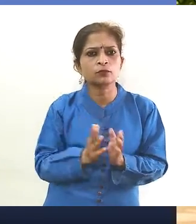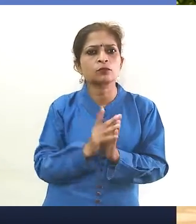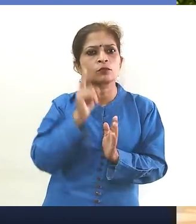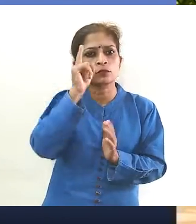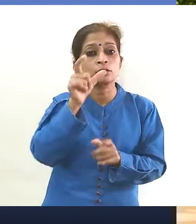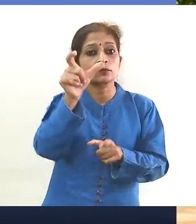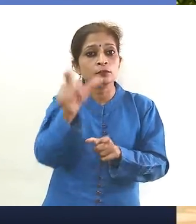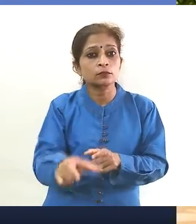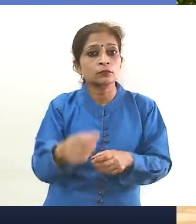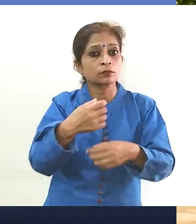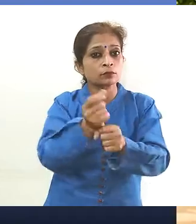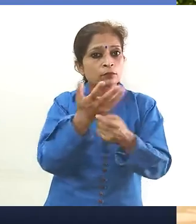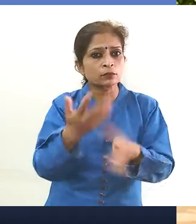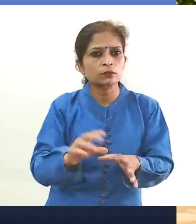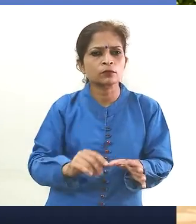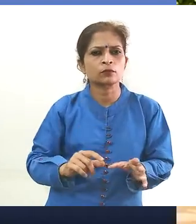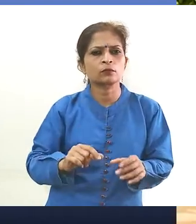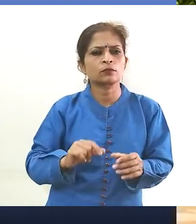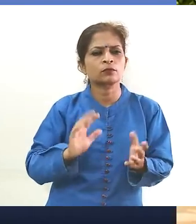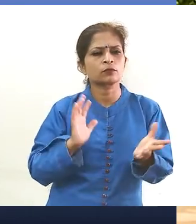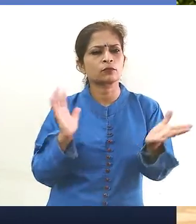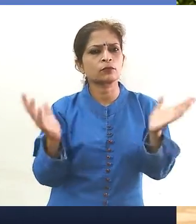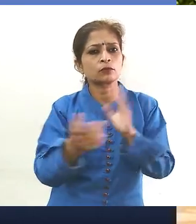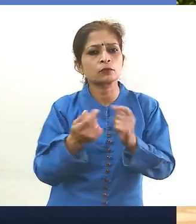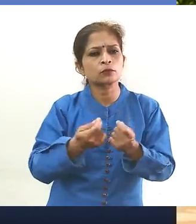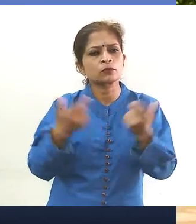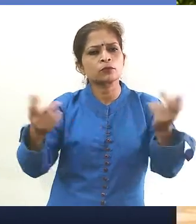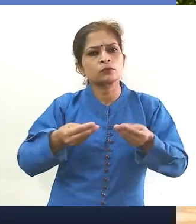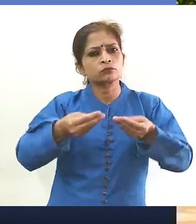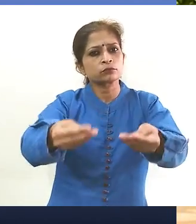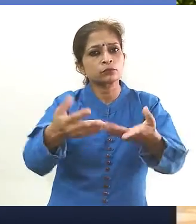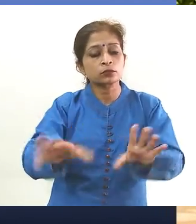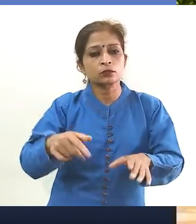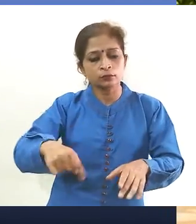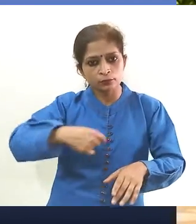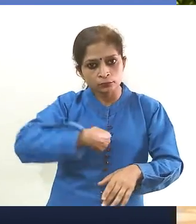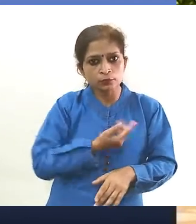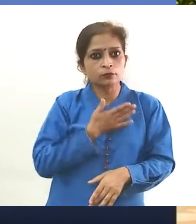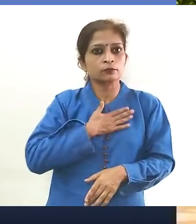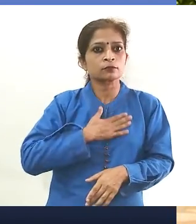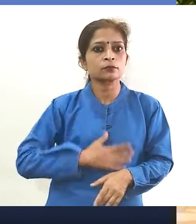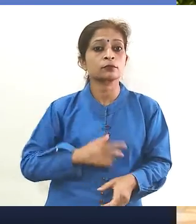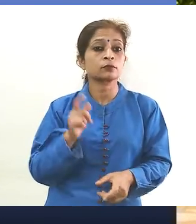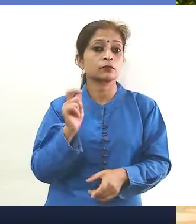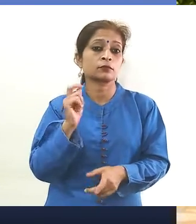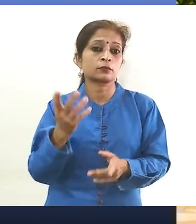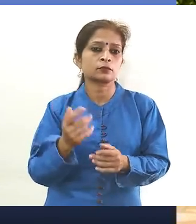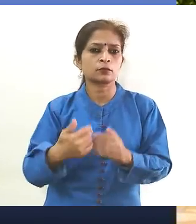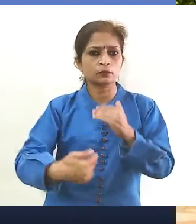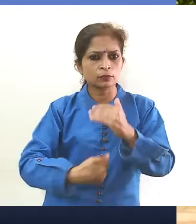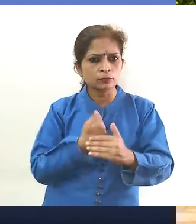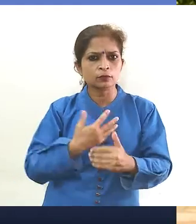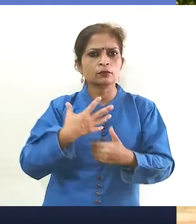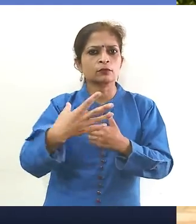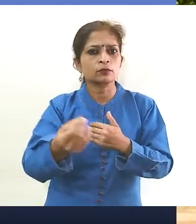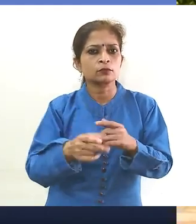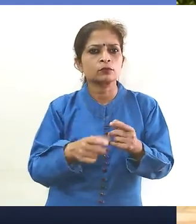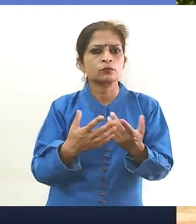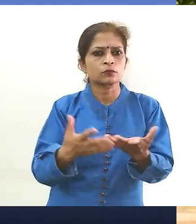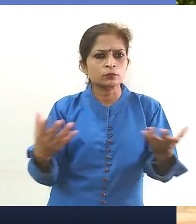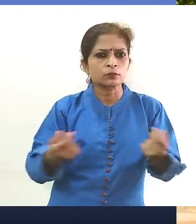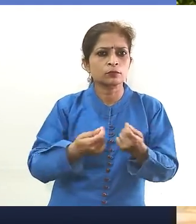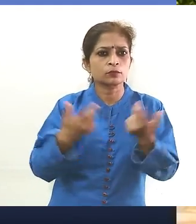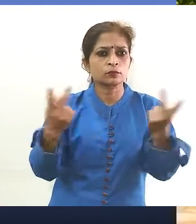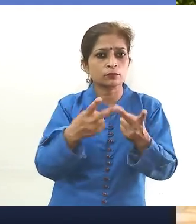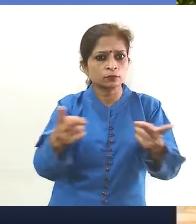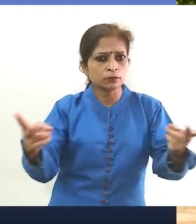भगवान ने इंसान बना करके हमें दुनिया की सारी दौलत दे दी है, बाकी काम तो हमें अपने विवेक से खुद करना है। और अपने भीतर बाहर जो भी ऐश्वर्य है, यद यद